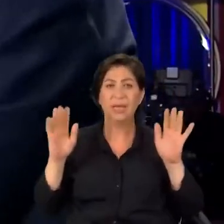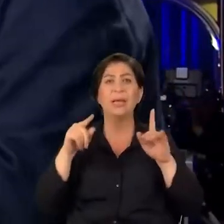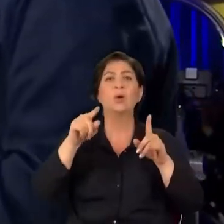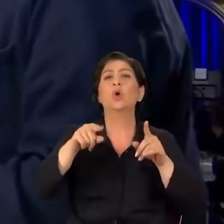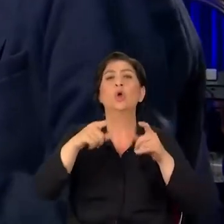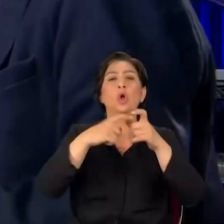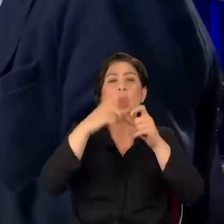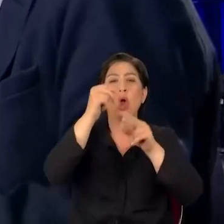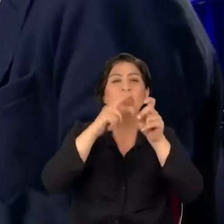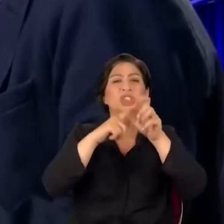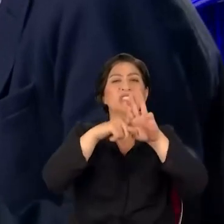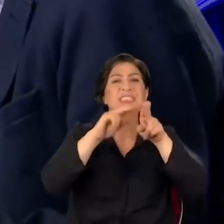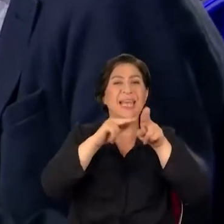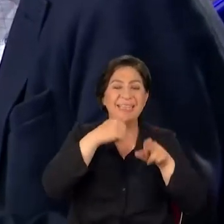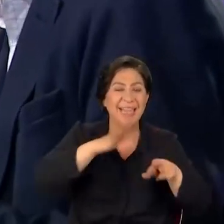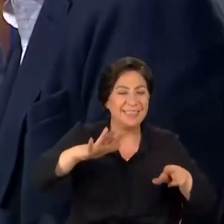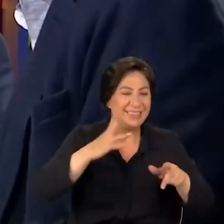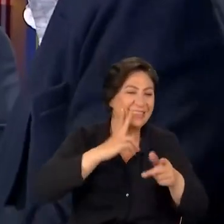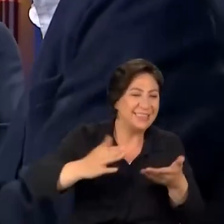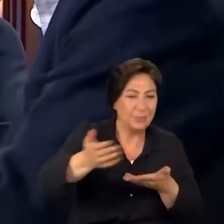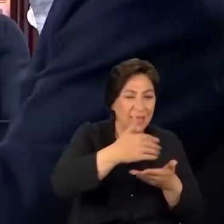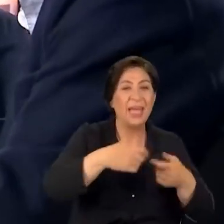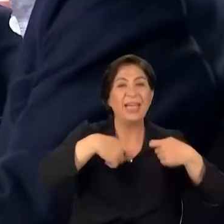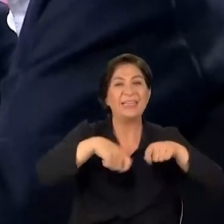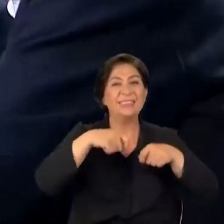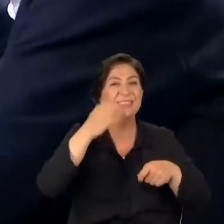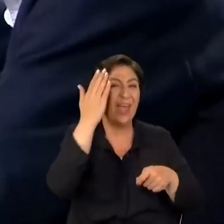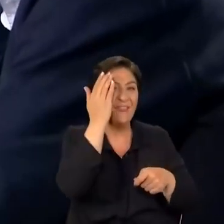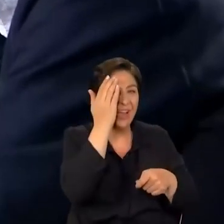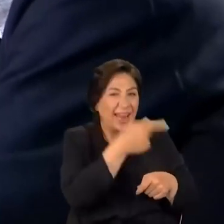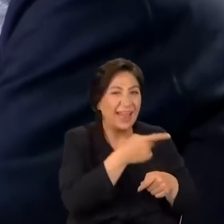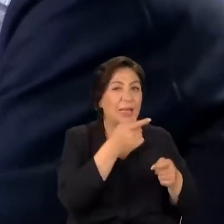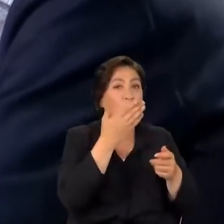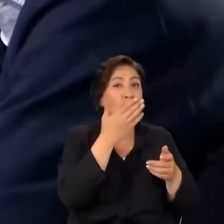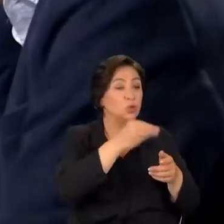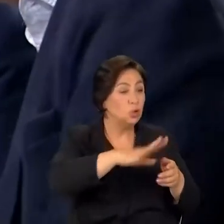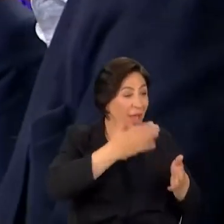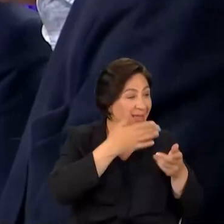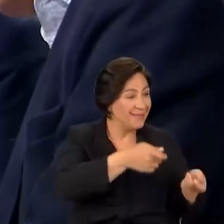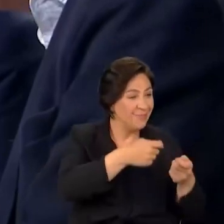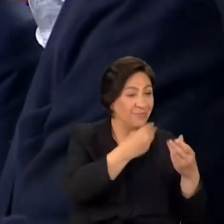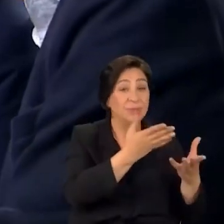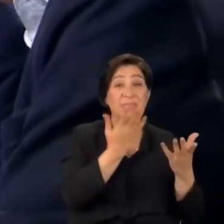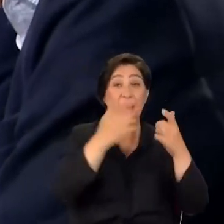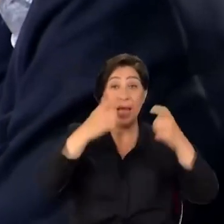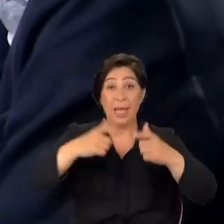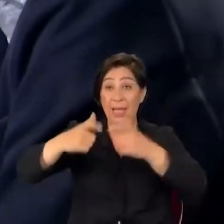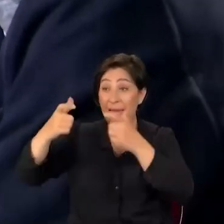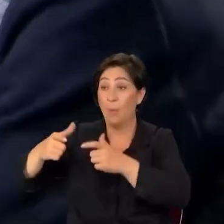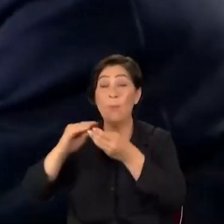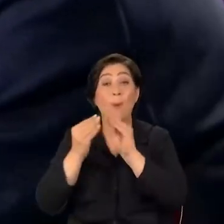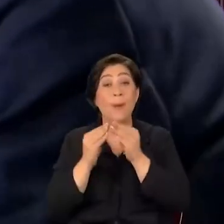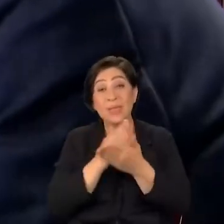temizlemek, denizinin temiz içme suyuyla mücadele etmek, Kırşehir'deki yoksulların çocuklarını eğitmek gibi daha yerel problemlere doğru